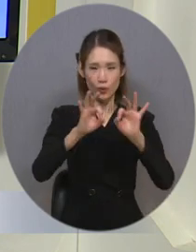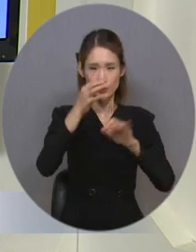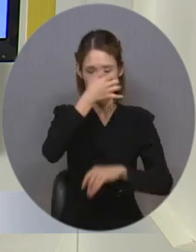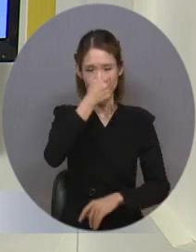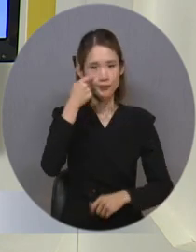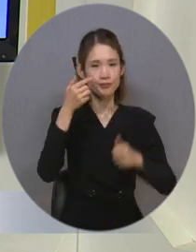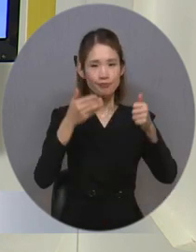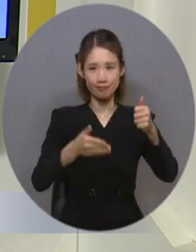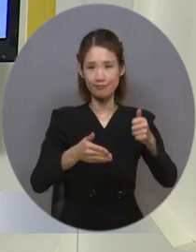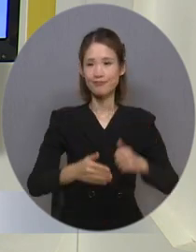있습니다